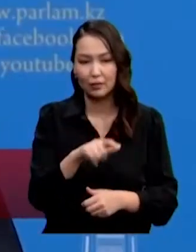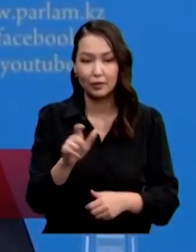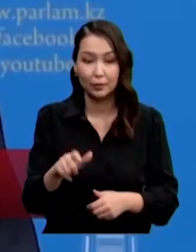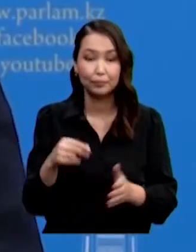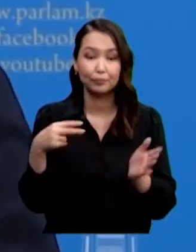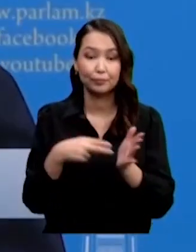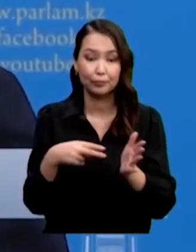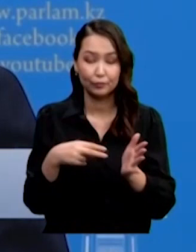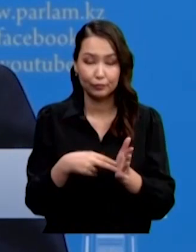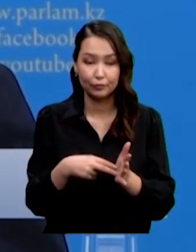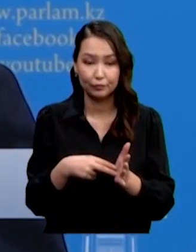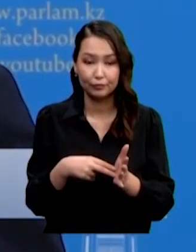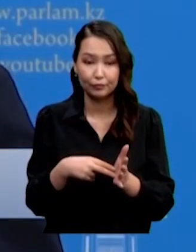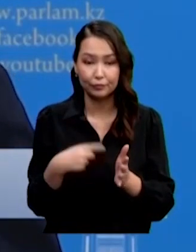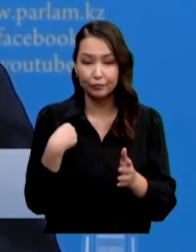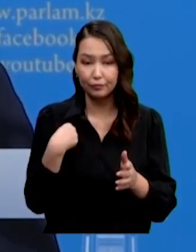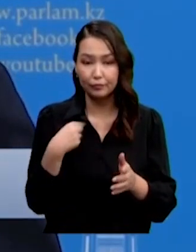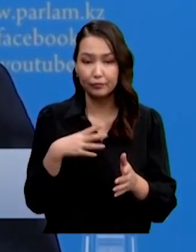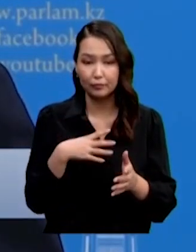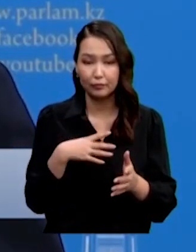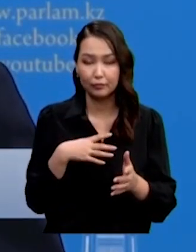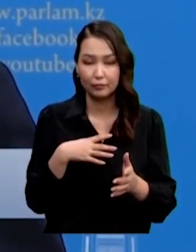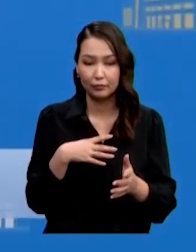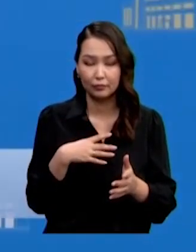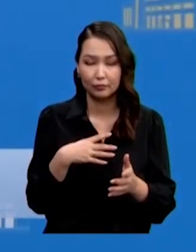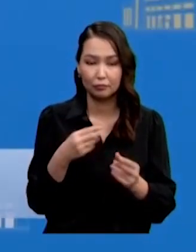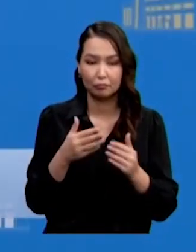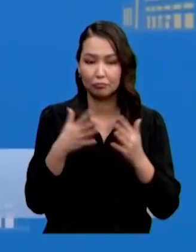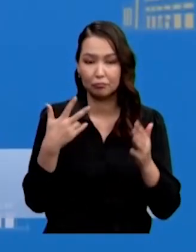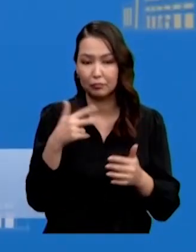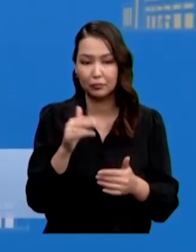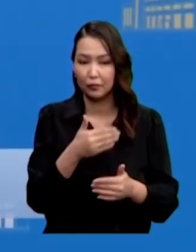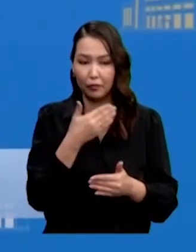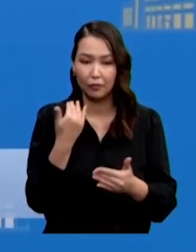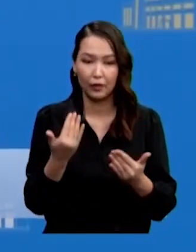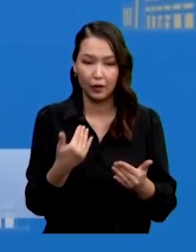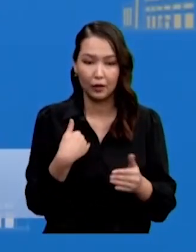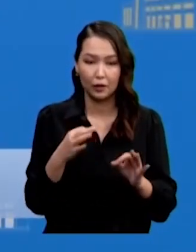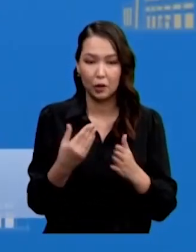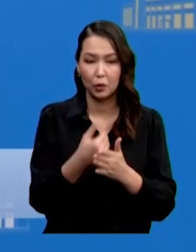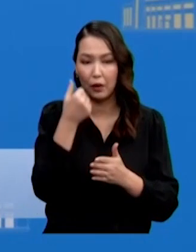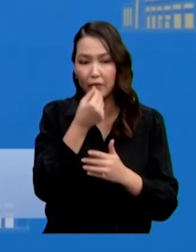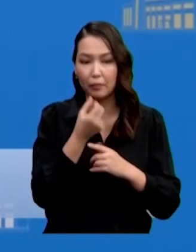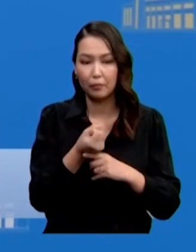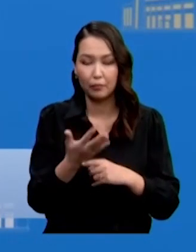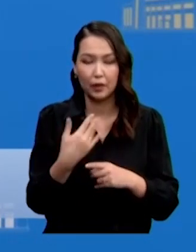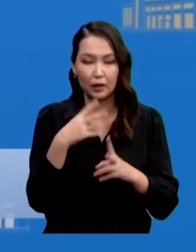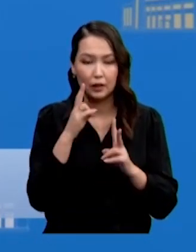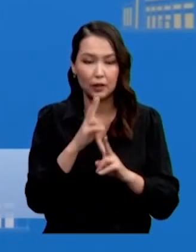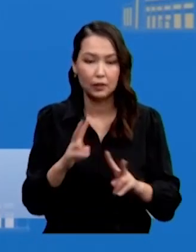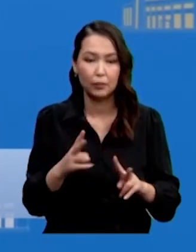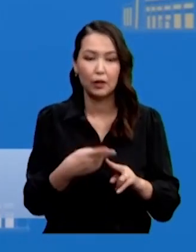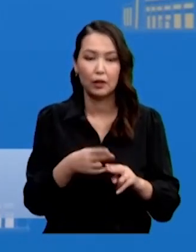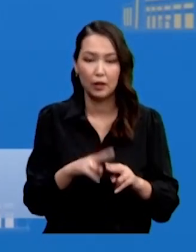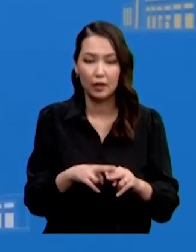Сумма, ну это вот я говорю, я взял не 37 позиций, а вдруг я Новый год с лепешкой, вы же не знаете.